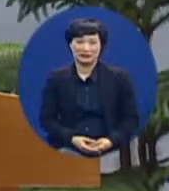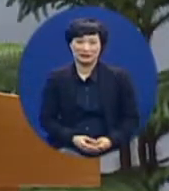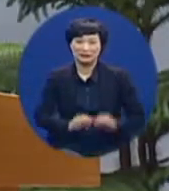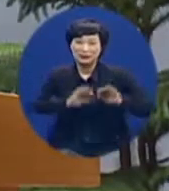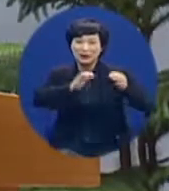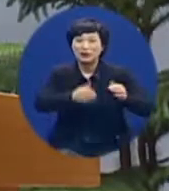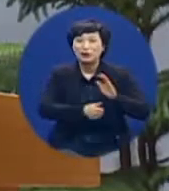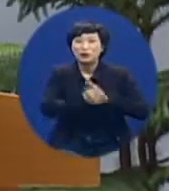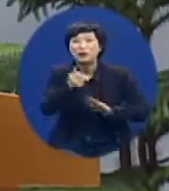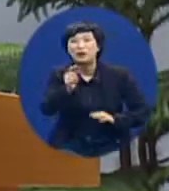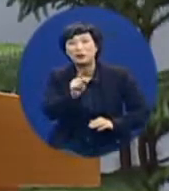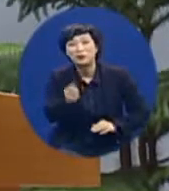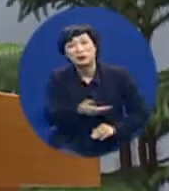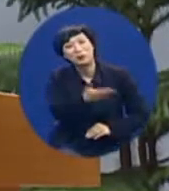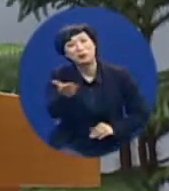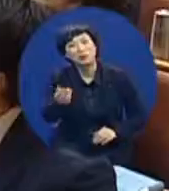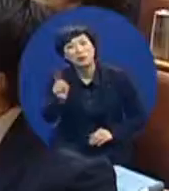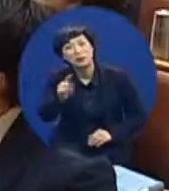세상에 무슨 소망이 있어요?